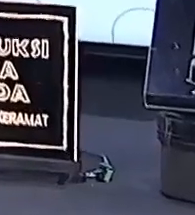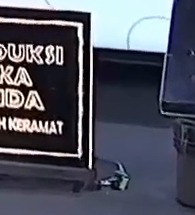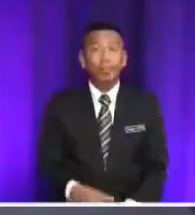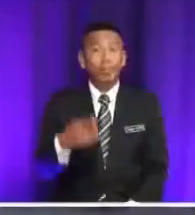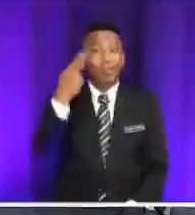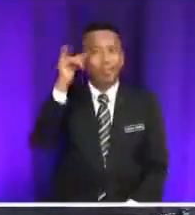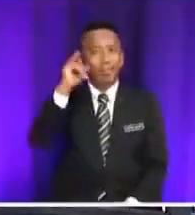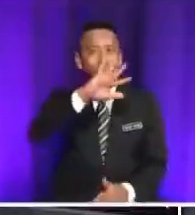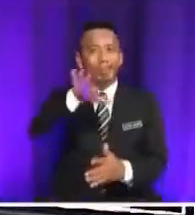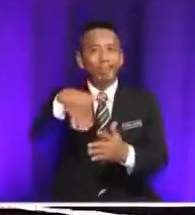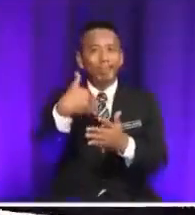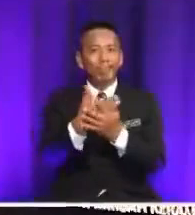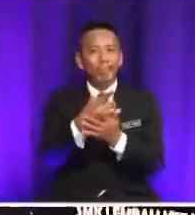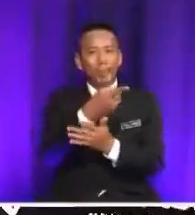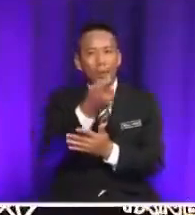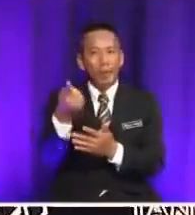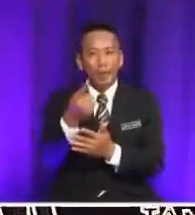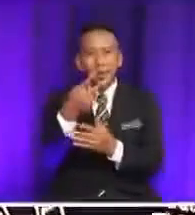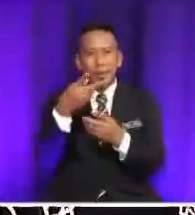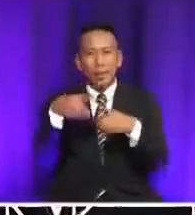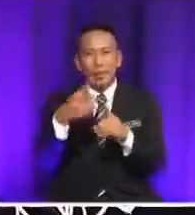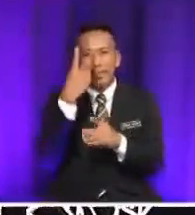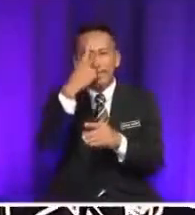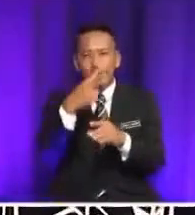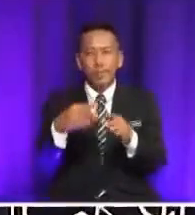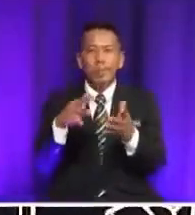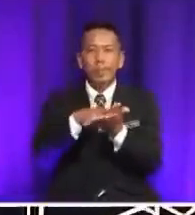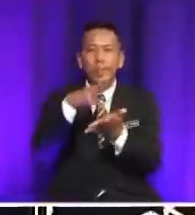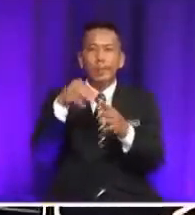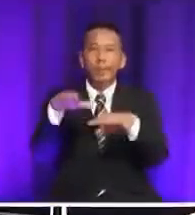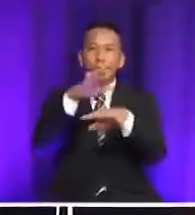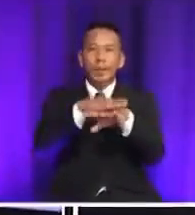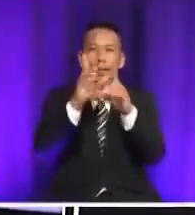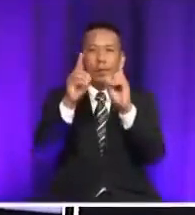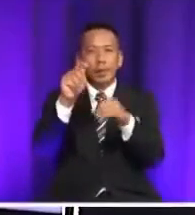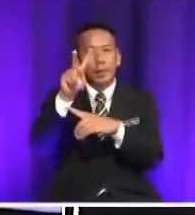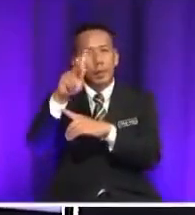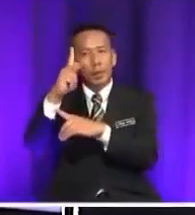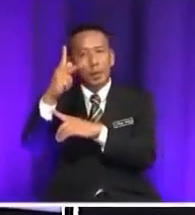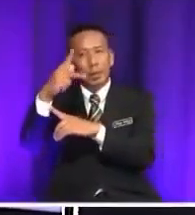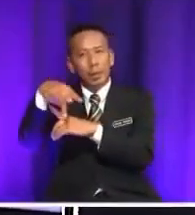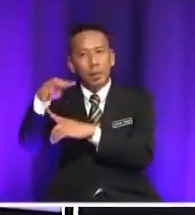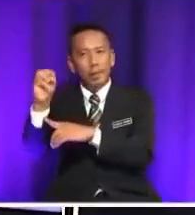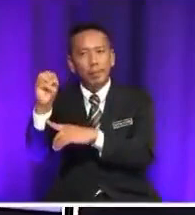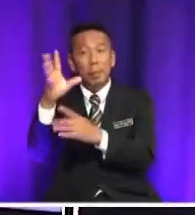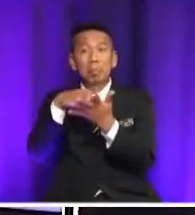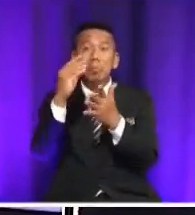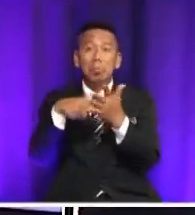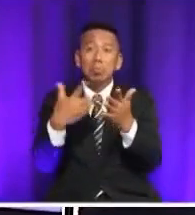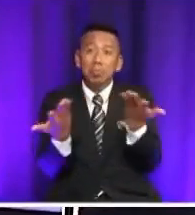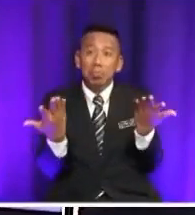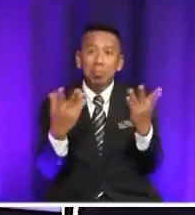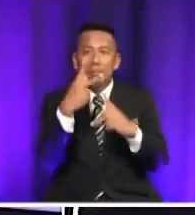Hai semua anda sedang menonton Vlog Menengah Atas Didik TV KPM mata pelajaran kita pada hari ini adalah